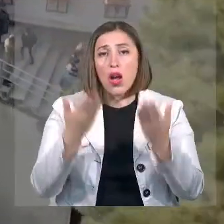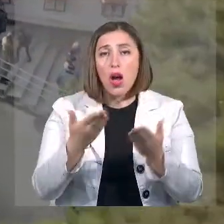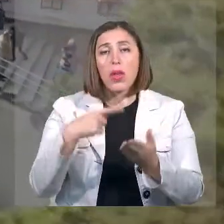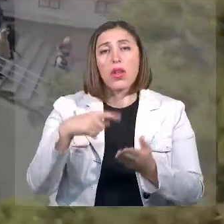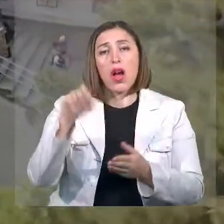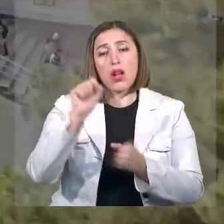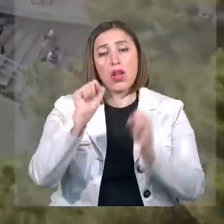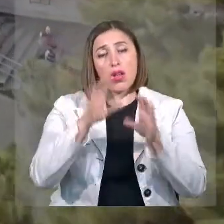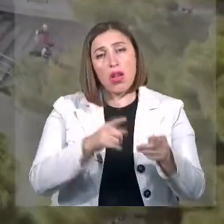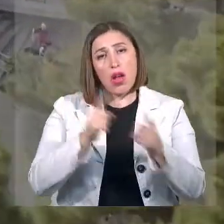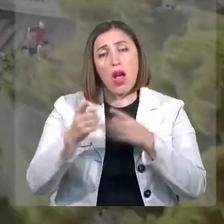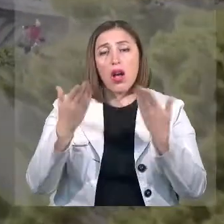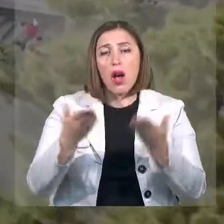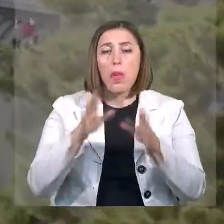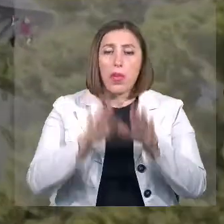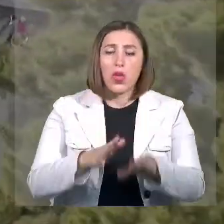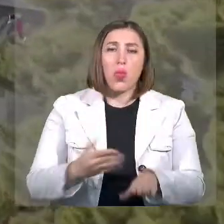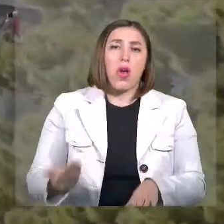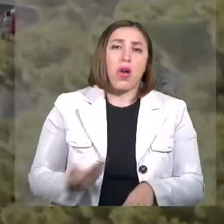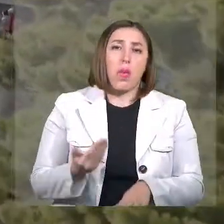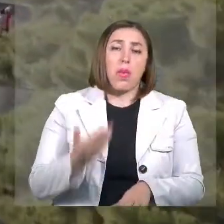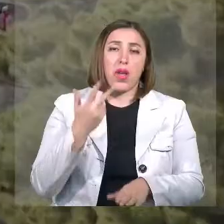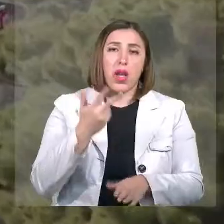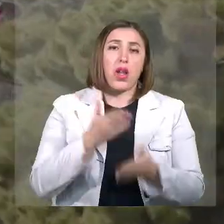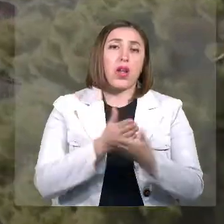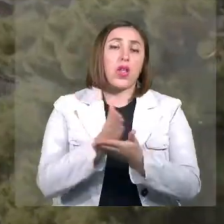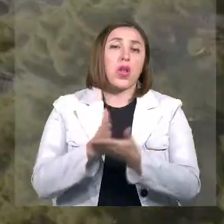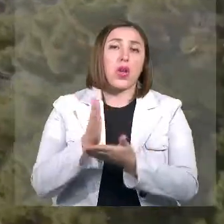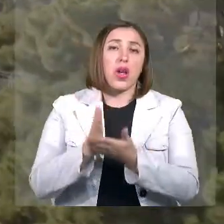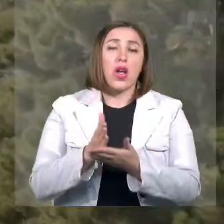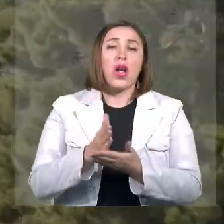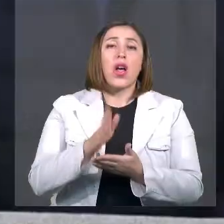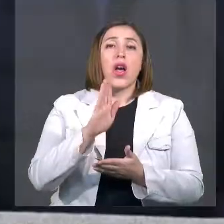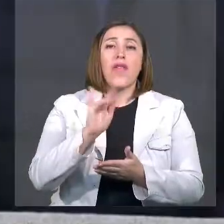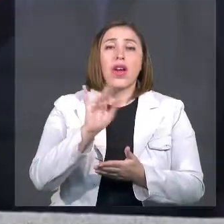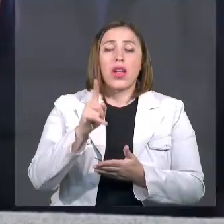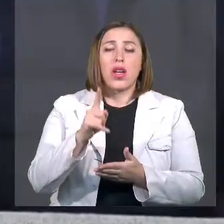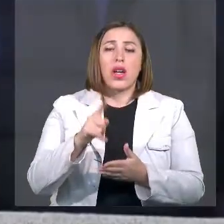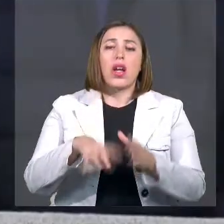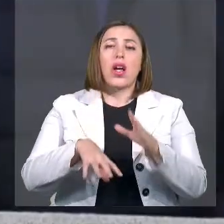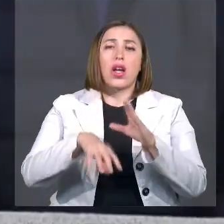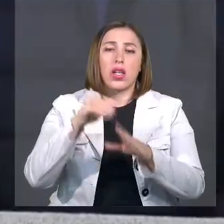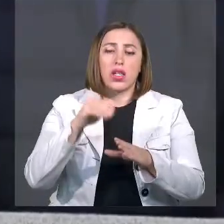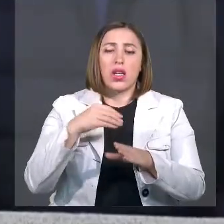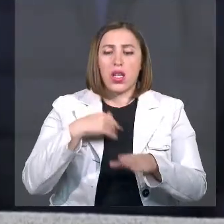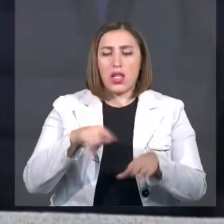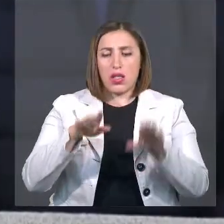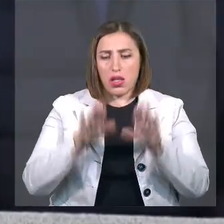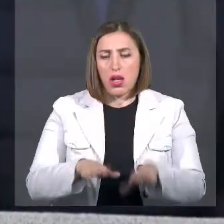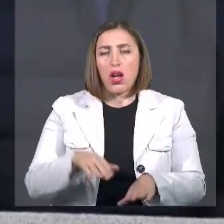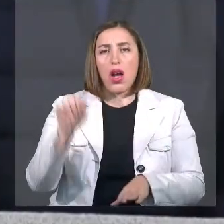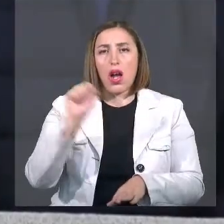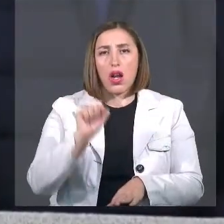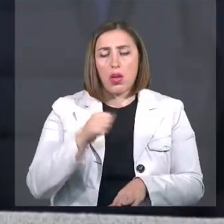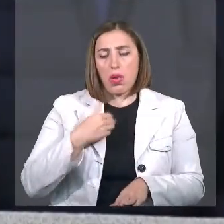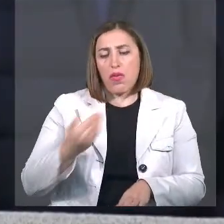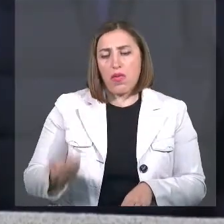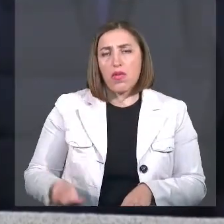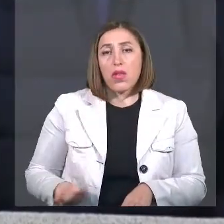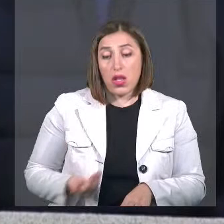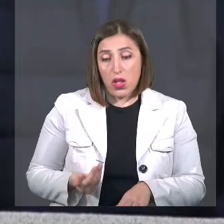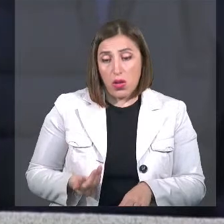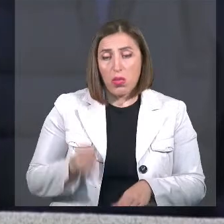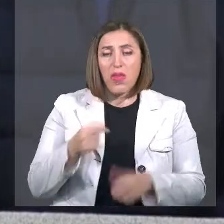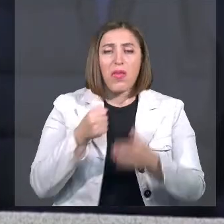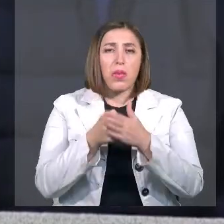Արցախից, կամ մնում ենք ու պայքարում։ Վարդանյանն իր ընտրությունը կատարել է։ Ես ստեղ եմ, ես պայքարում եմ, ու